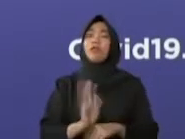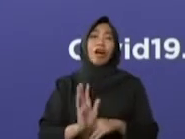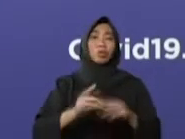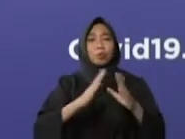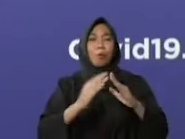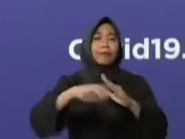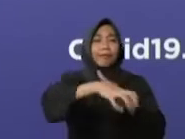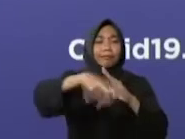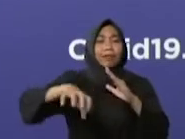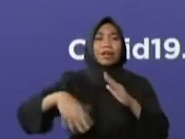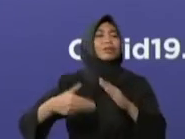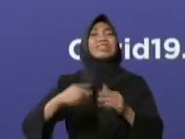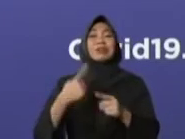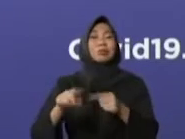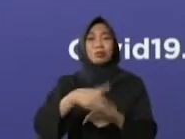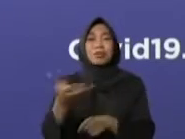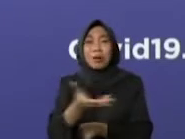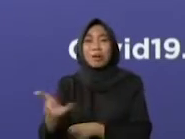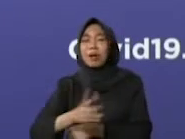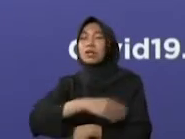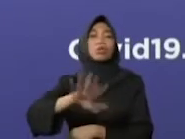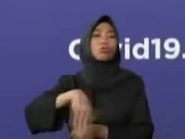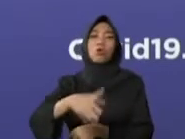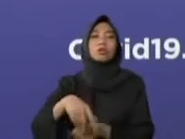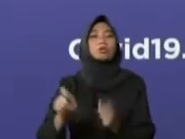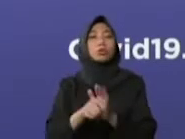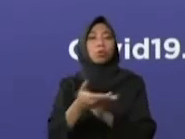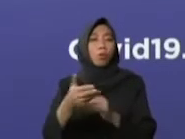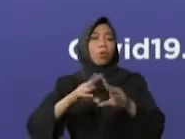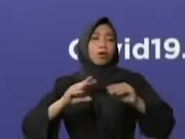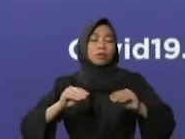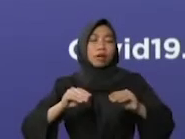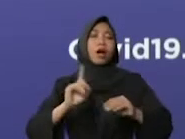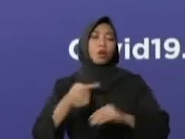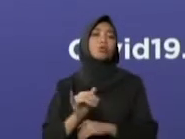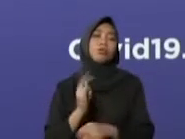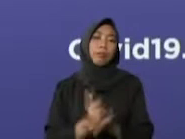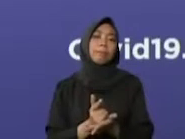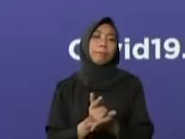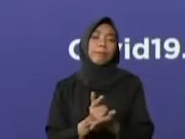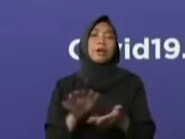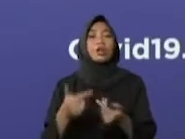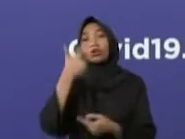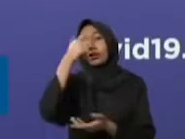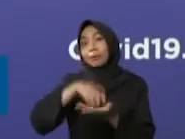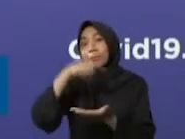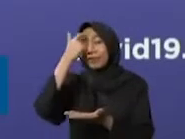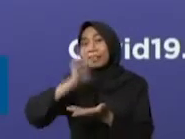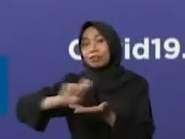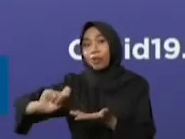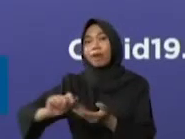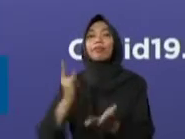rumah tetapi dimanapun dilingkungan kita bekerja dilingkungan kita belajar